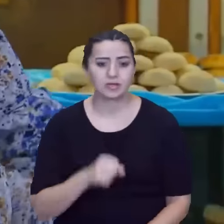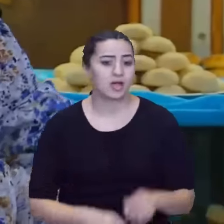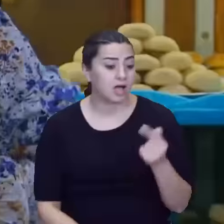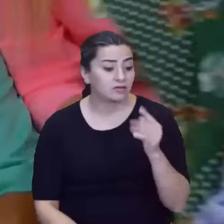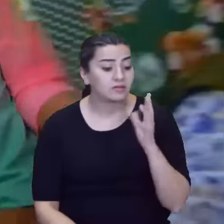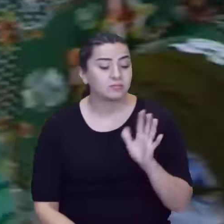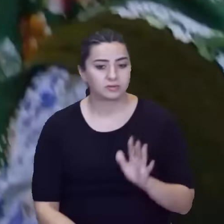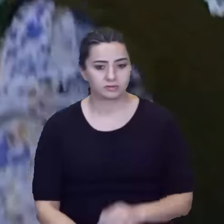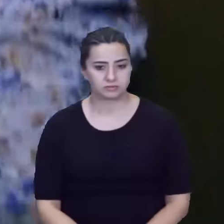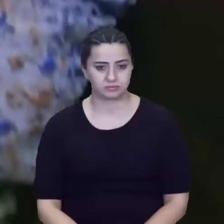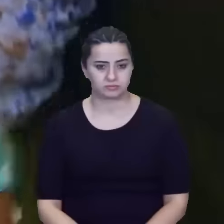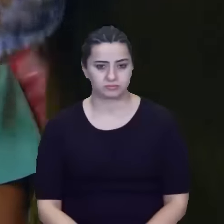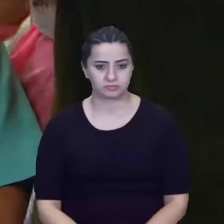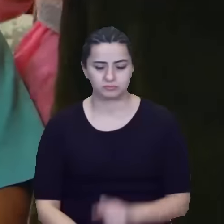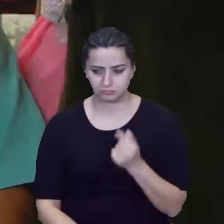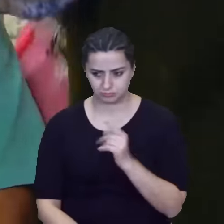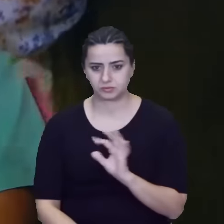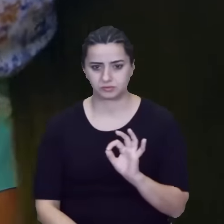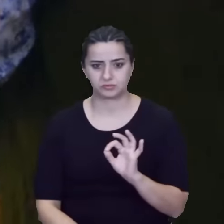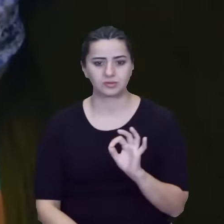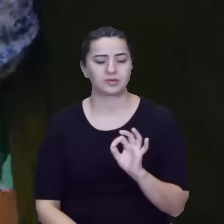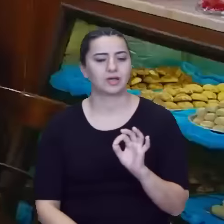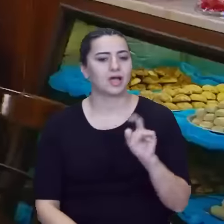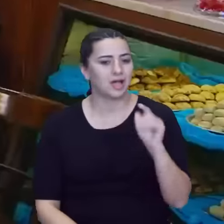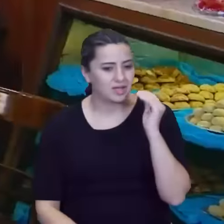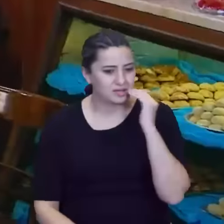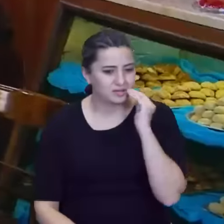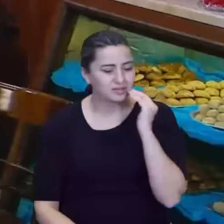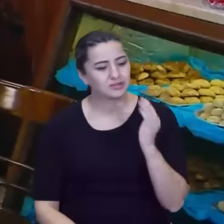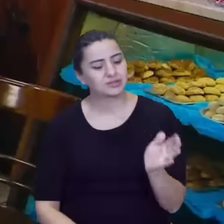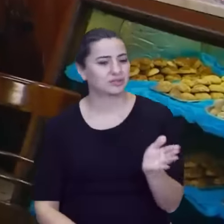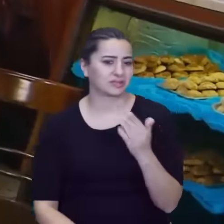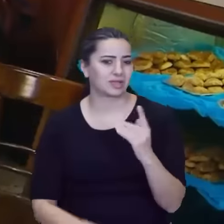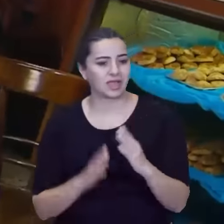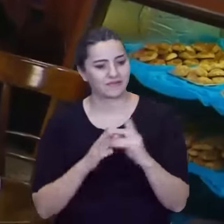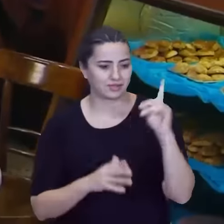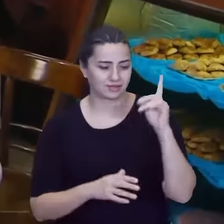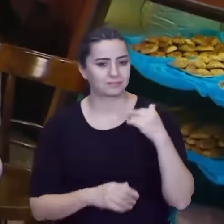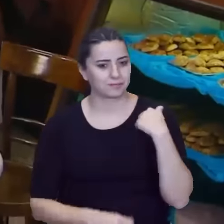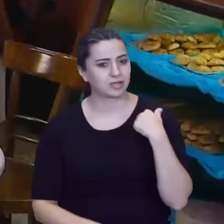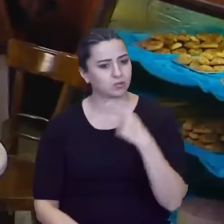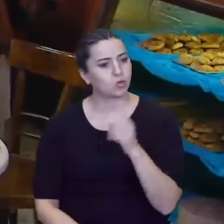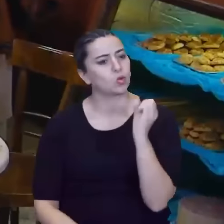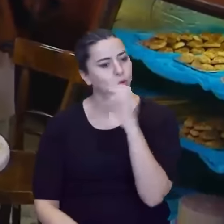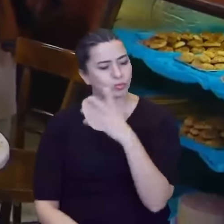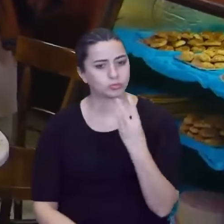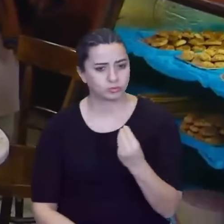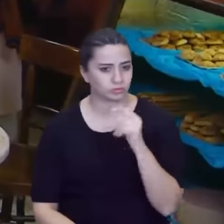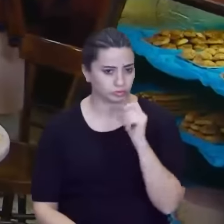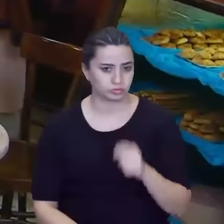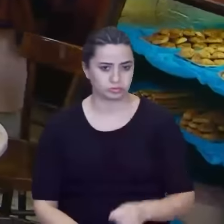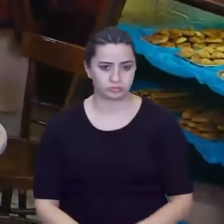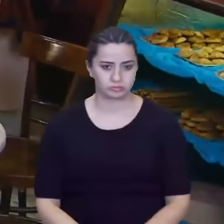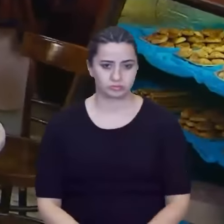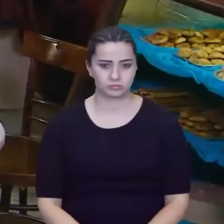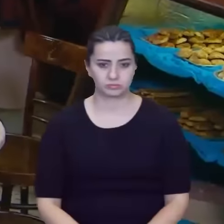Hocam ağzım. Babaannem. Ha biraz. Annem, sen tamam hadi sen çık eve. Hadi ben git. Ben onu göndereceğim, söz veriyorum